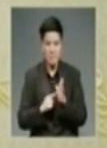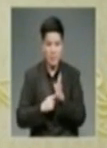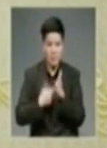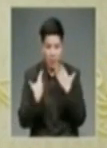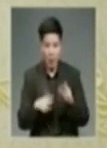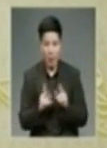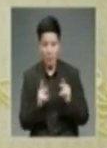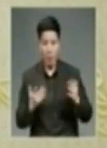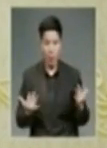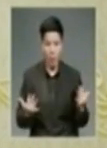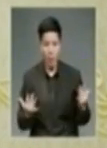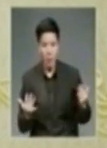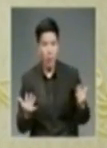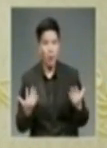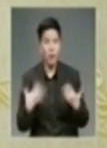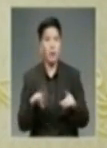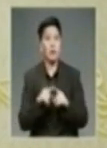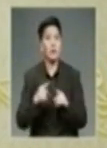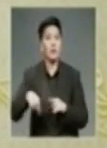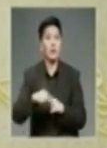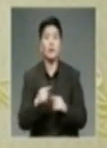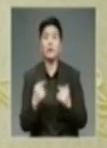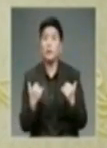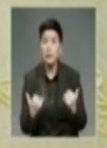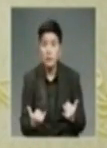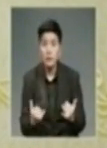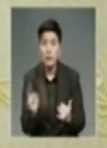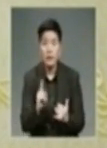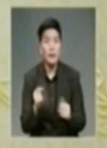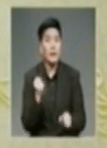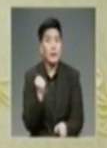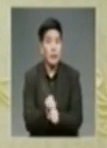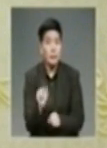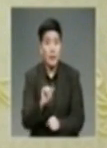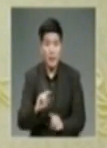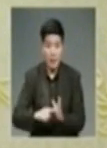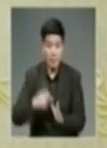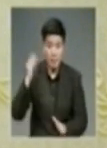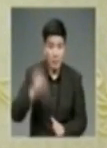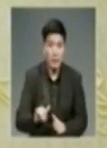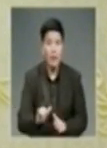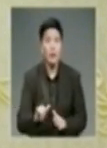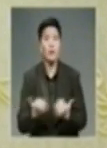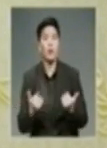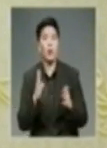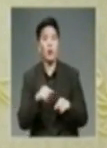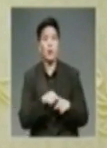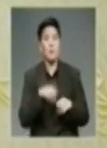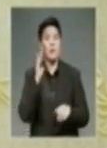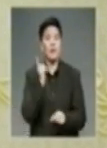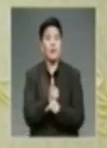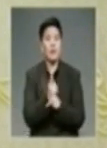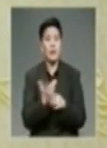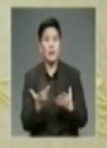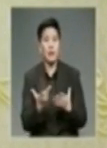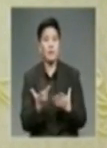รรมการก็ยืนอยู่ตรงกลางเวทีแล้วปรากฏว่ายังไม่ทันให้สัญญาณชกก็ปรากฏว่านักมวยพี่เลี้ยง